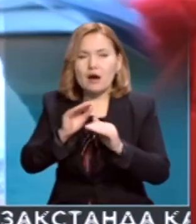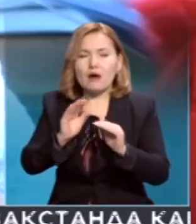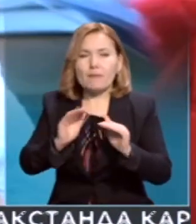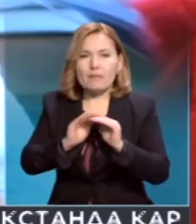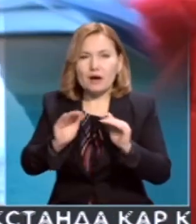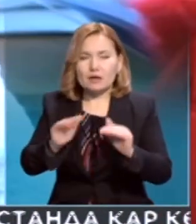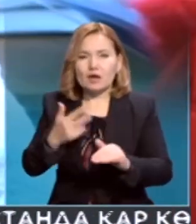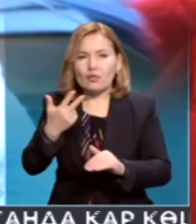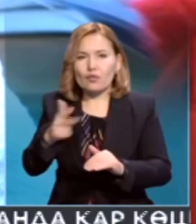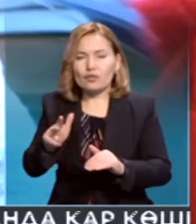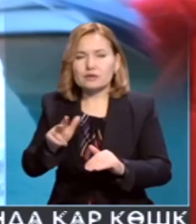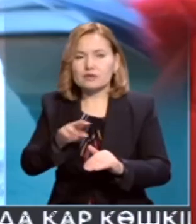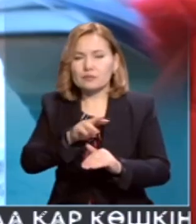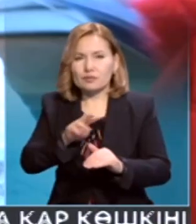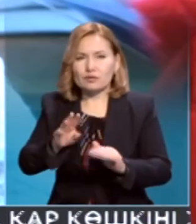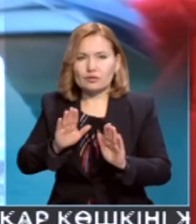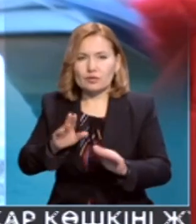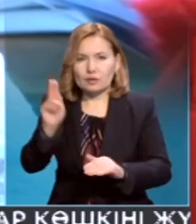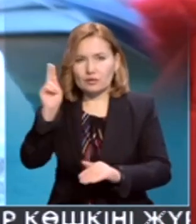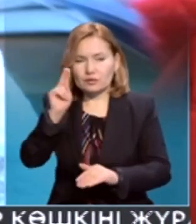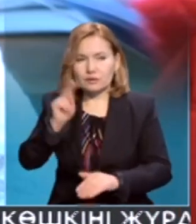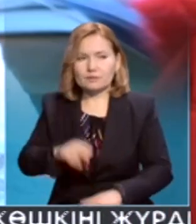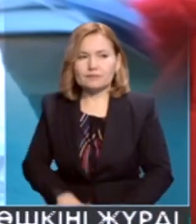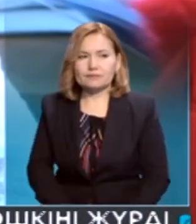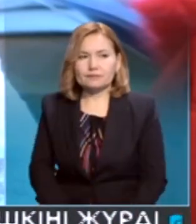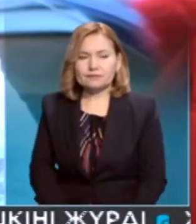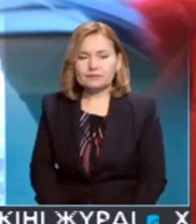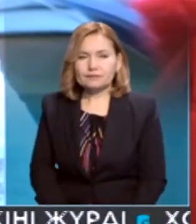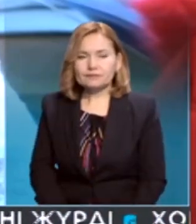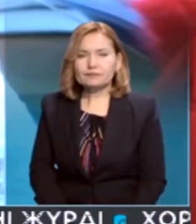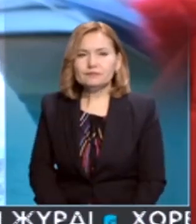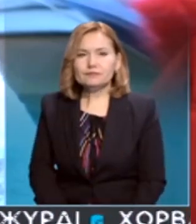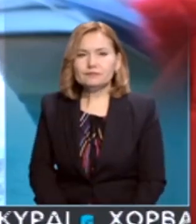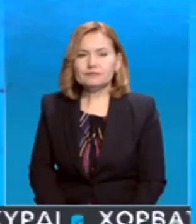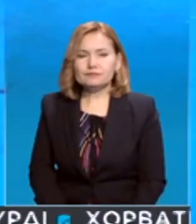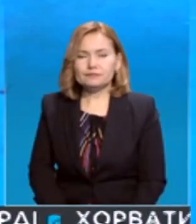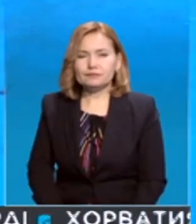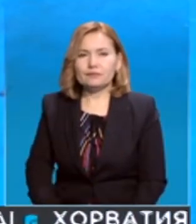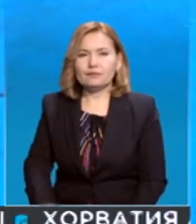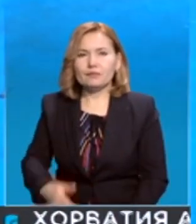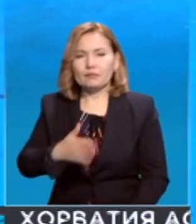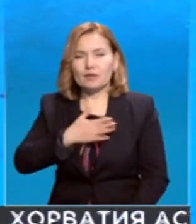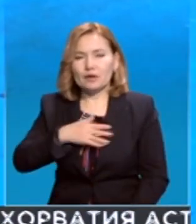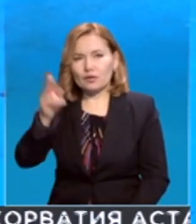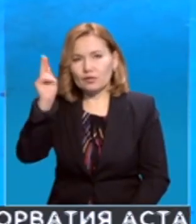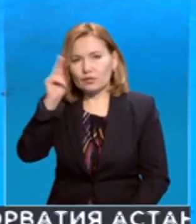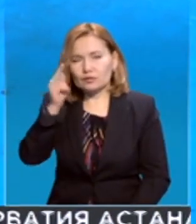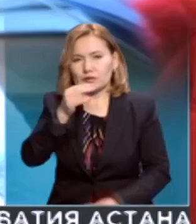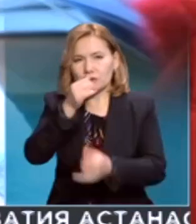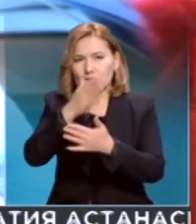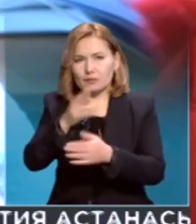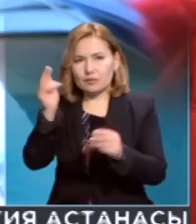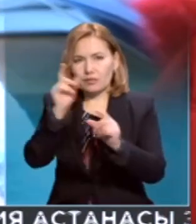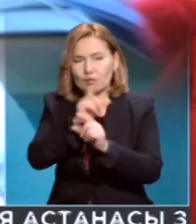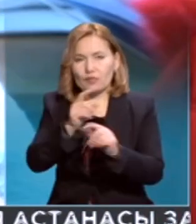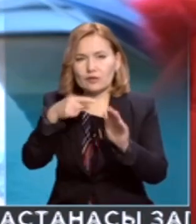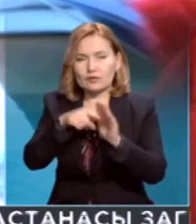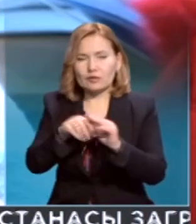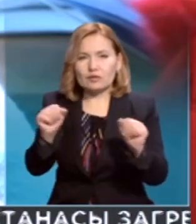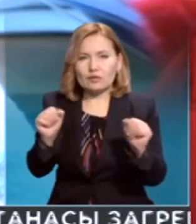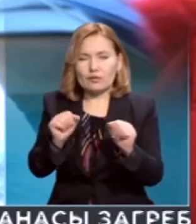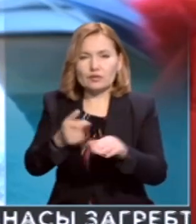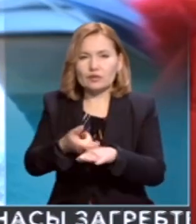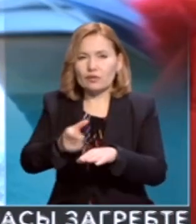Сабағымыз үлгере алмай жатырмыз. Сабақ тез аяқталады. Білім алмай жатырмыз.